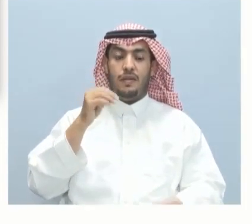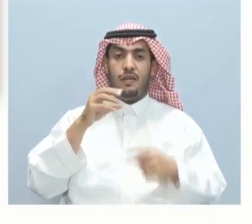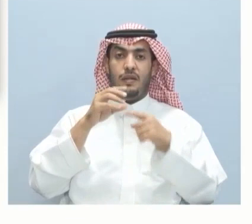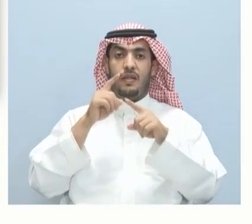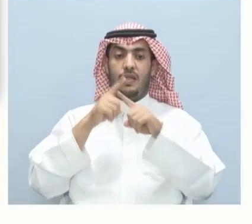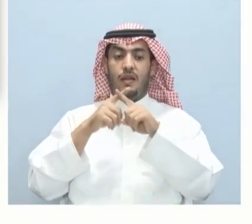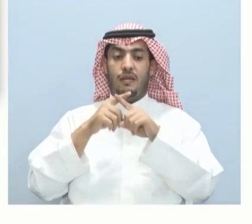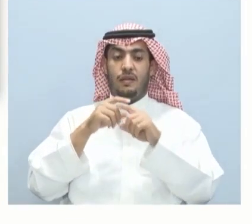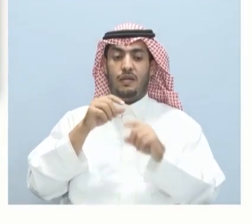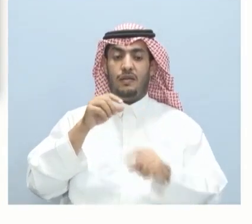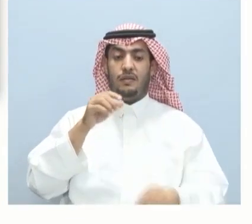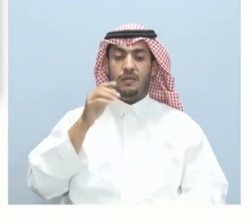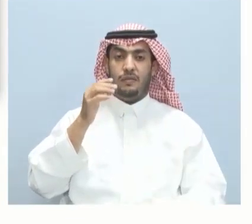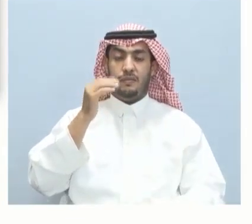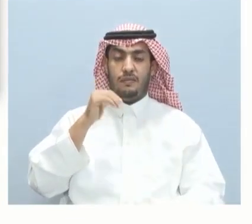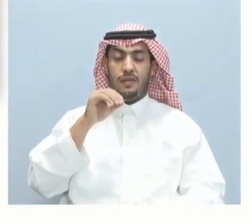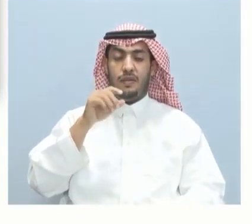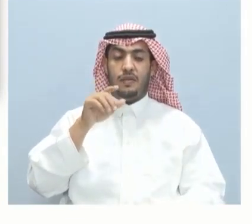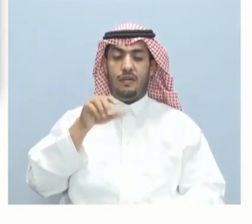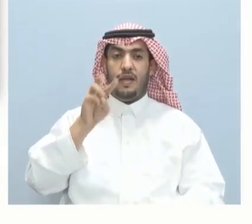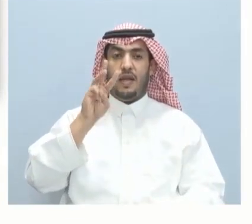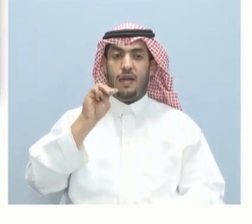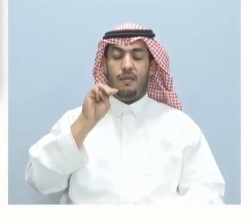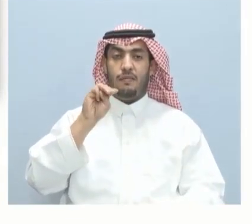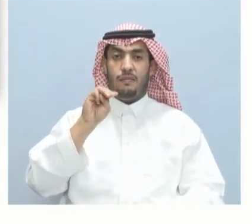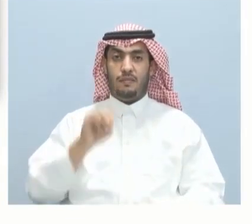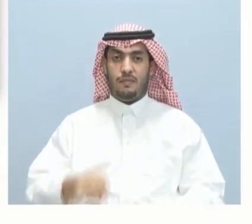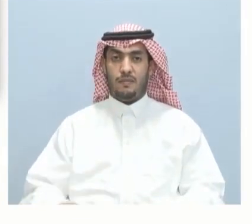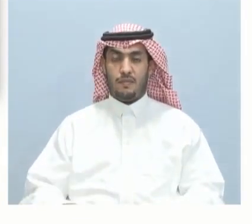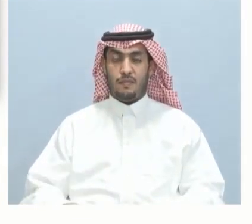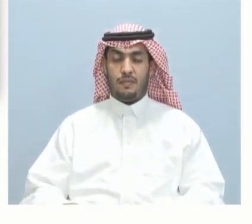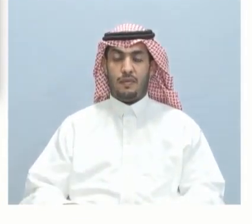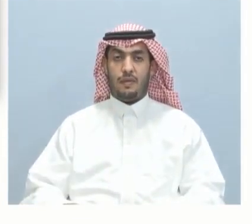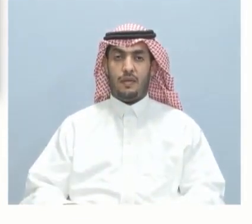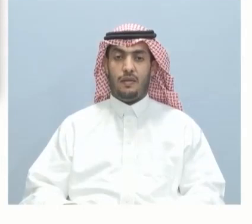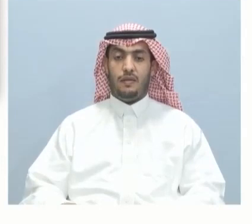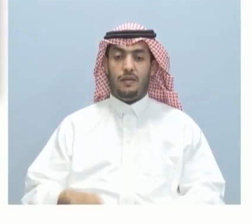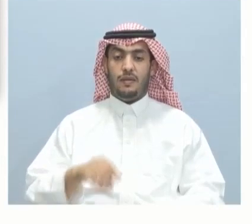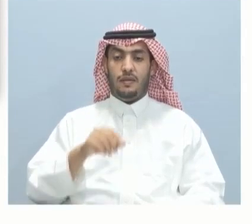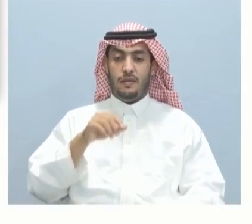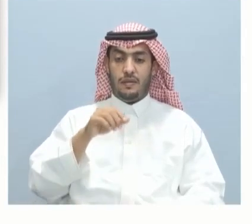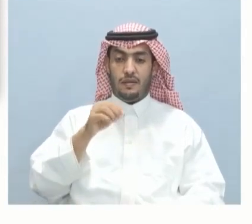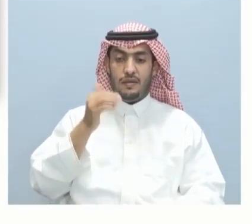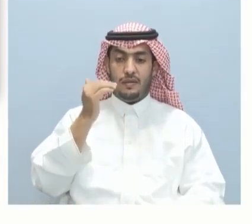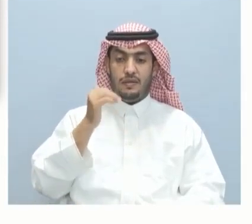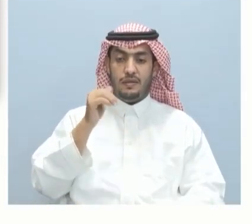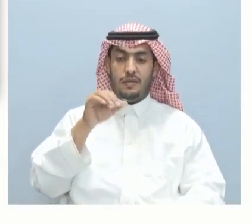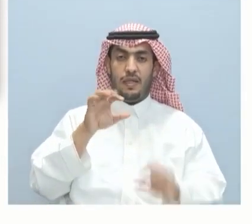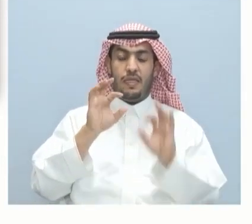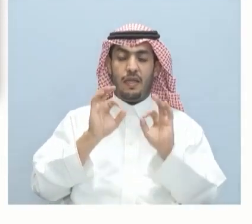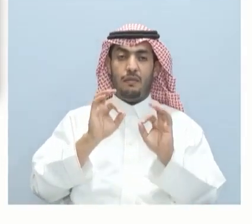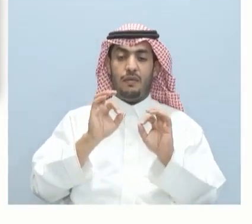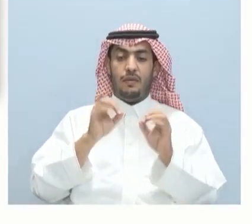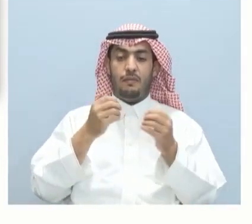في الجي هل الامات موجوده نعم اعطاك اياها في المساله هذه هي هل ال 9.8 موجوده اصلا ثابت